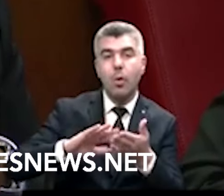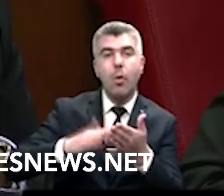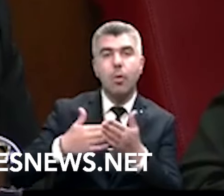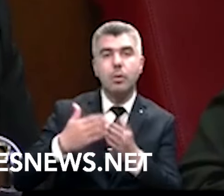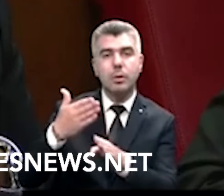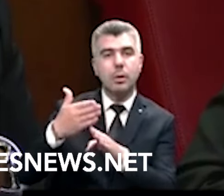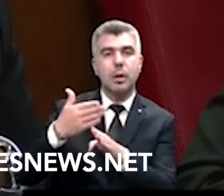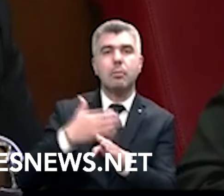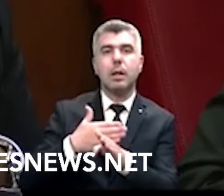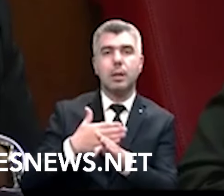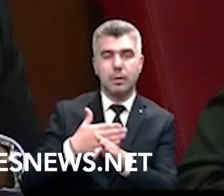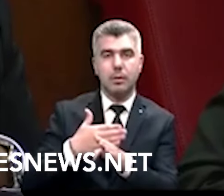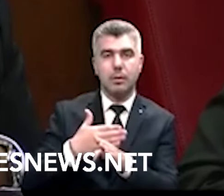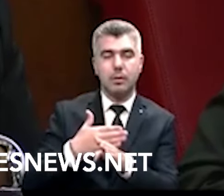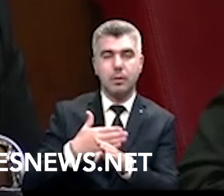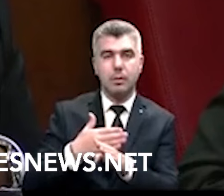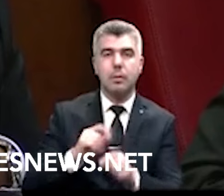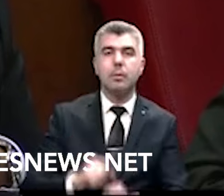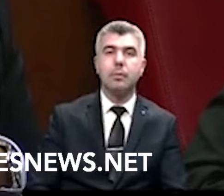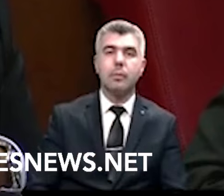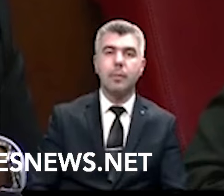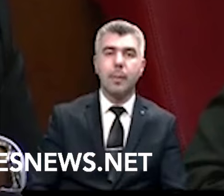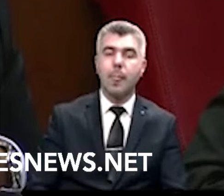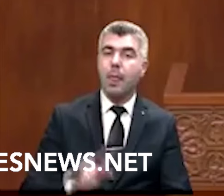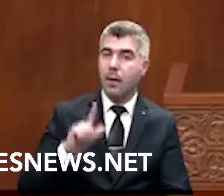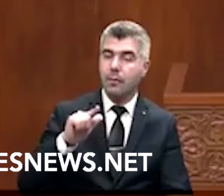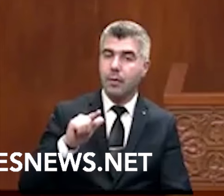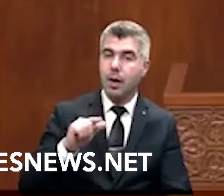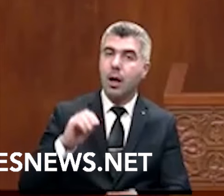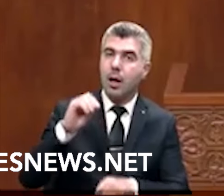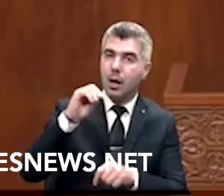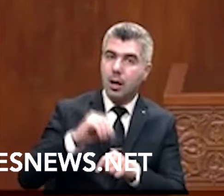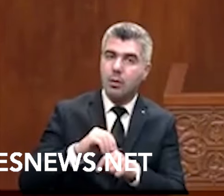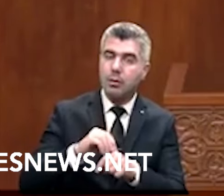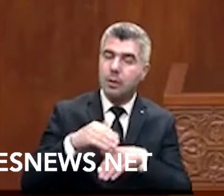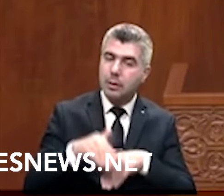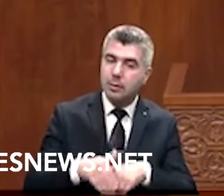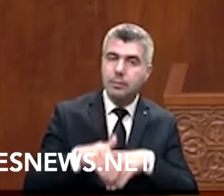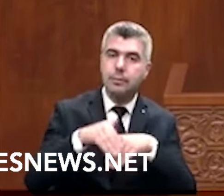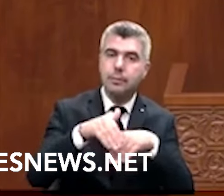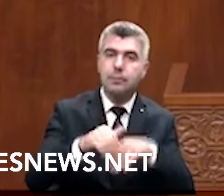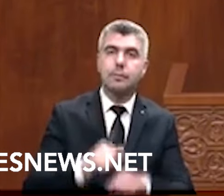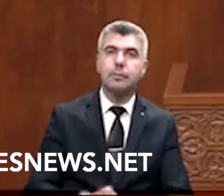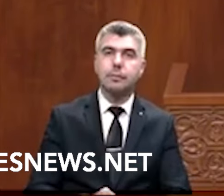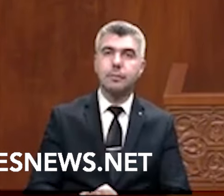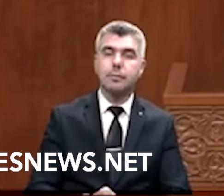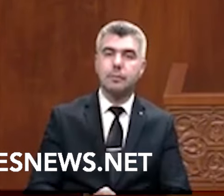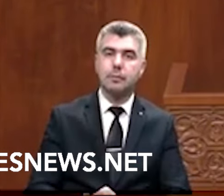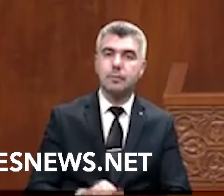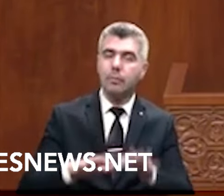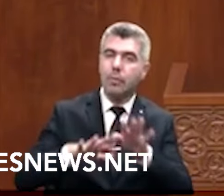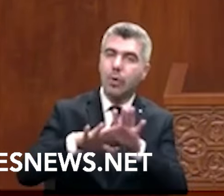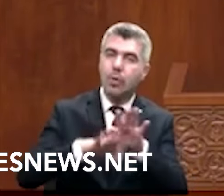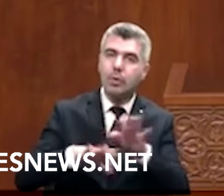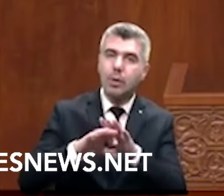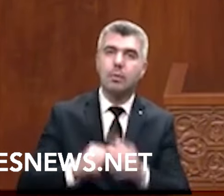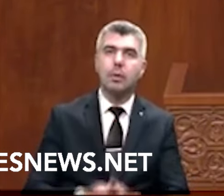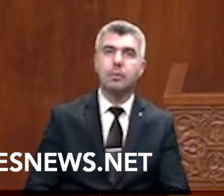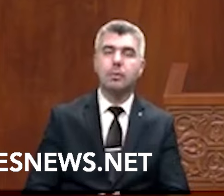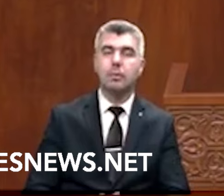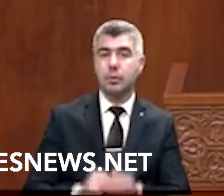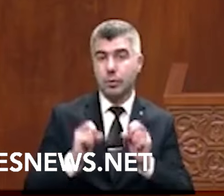من سبقها وان تتحمل ايضا وزره مواصله تفعيل ورش الدوله الاجتماعيه